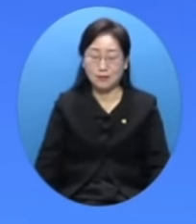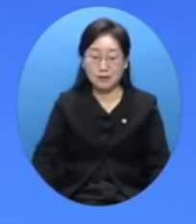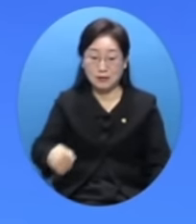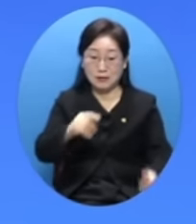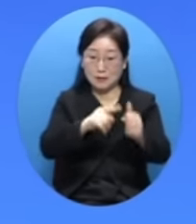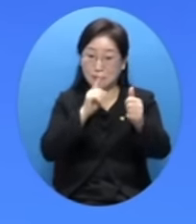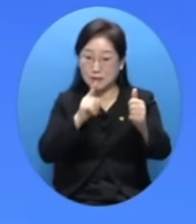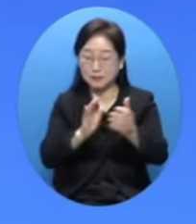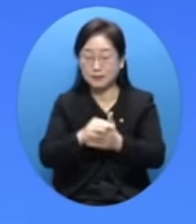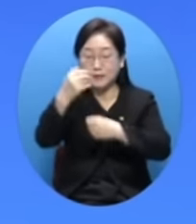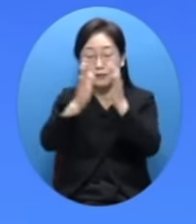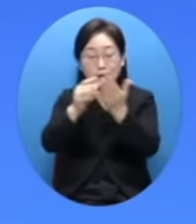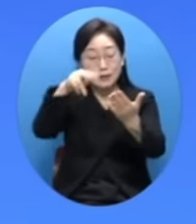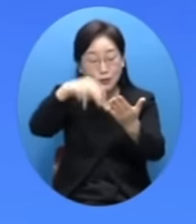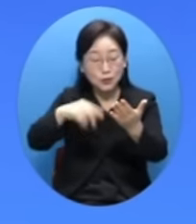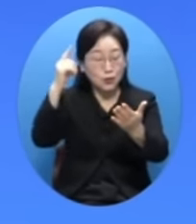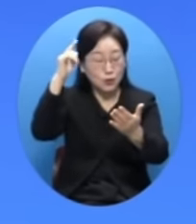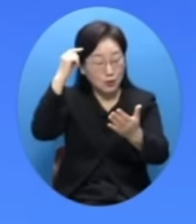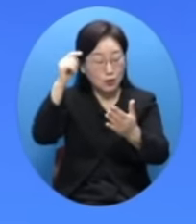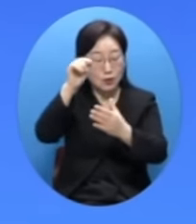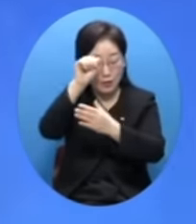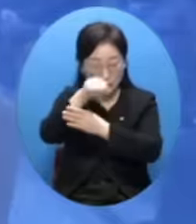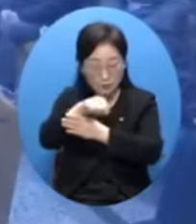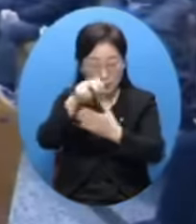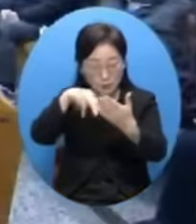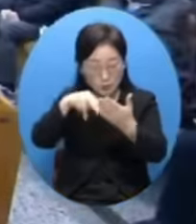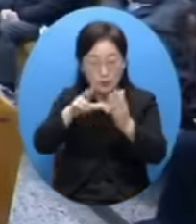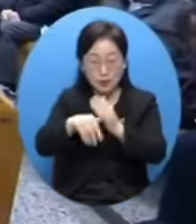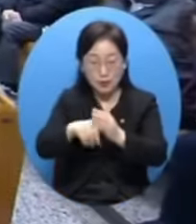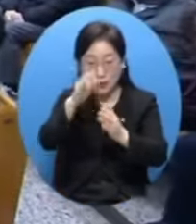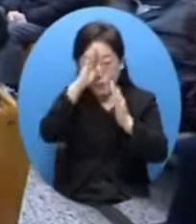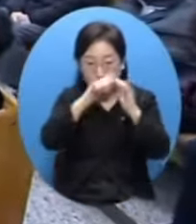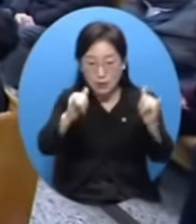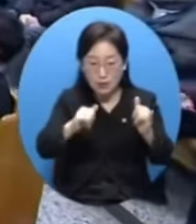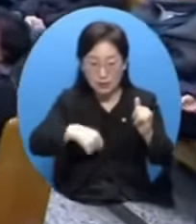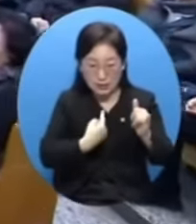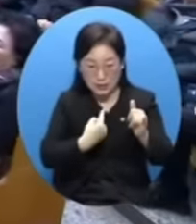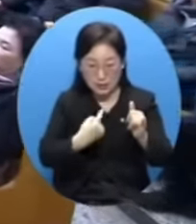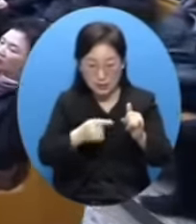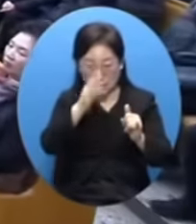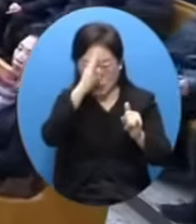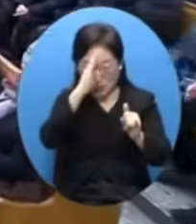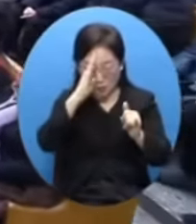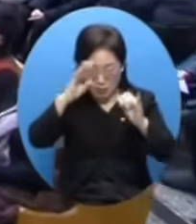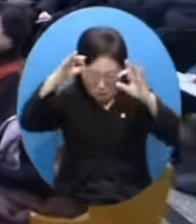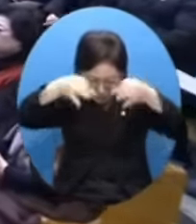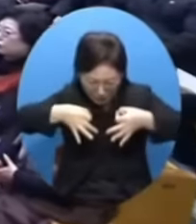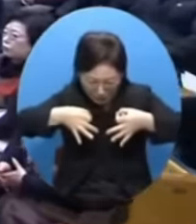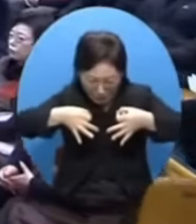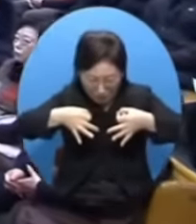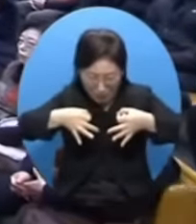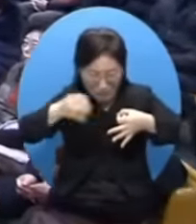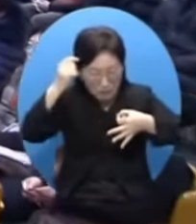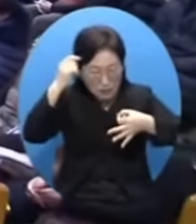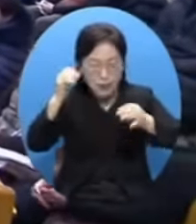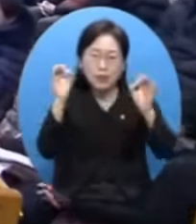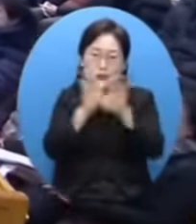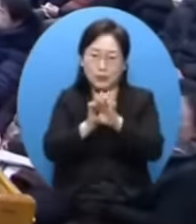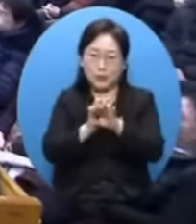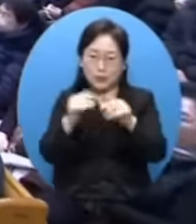말합니다 성경을 읽고 묵상할 때 환자는 자기 병의 증세에 대해서 관심을 적게 가지게 되고 병의